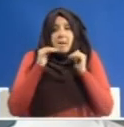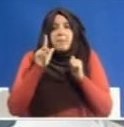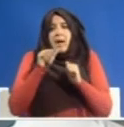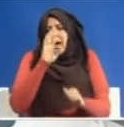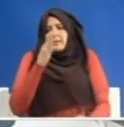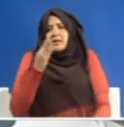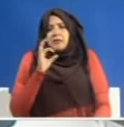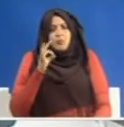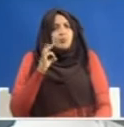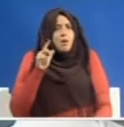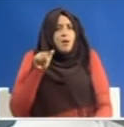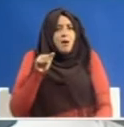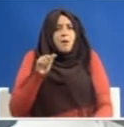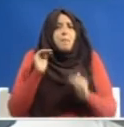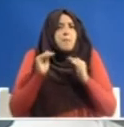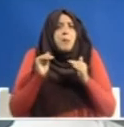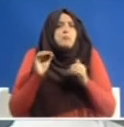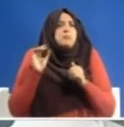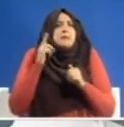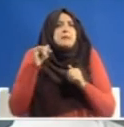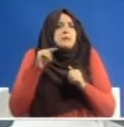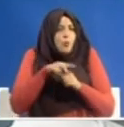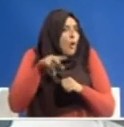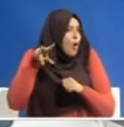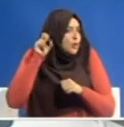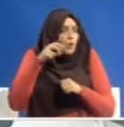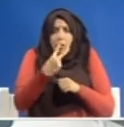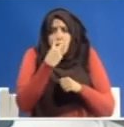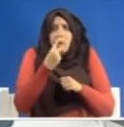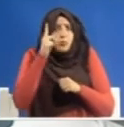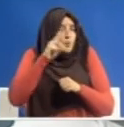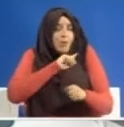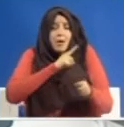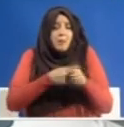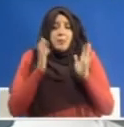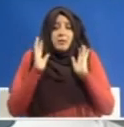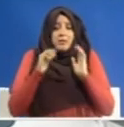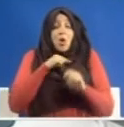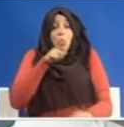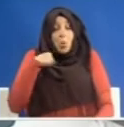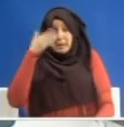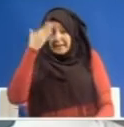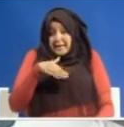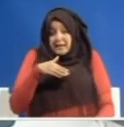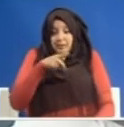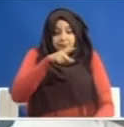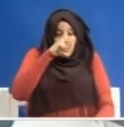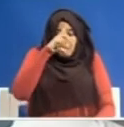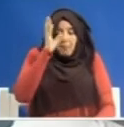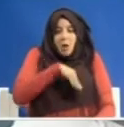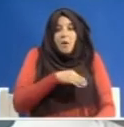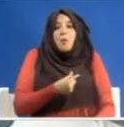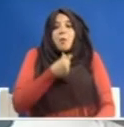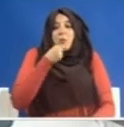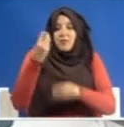رأي فقهي يقول ذلك، وإذا حصل ذلك فالله على كل شيء قدير. المعلوم بيقين أن الأموات